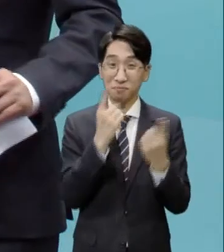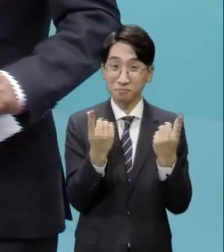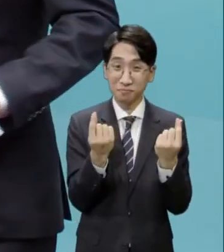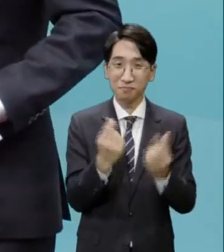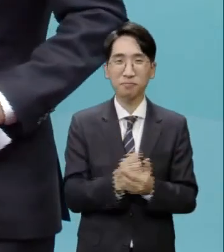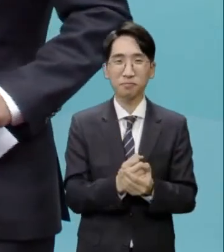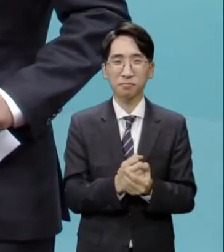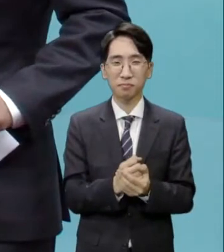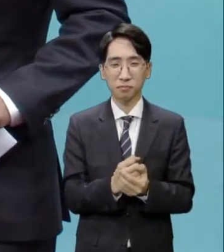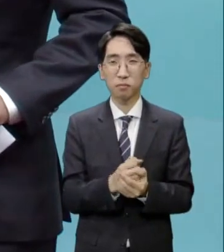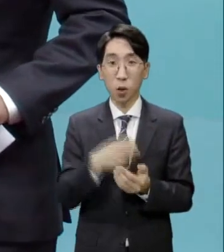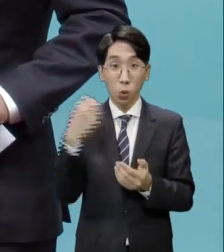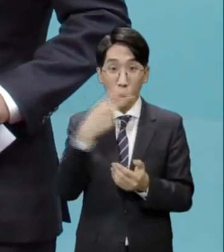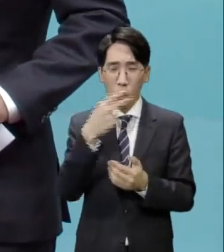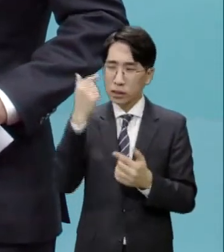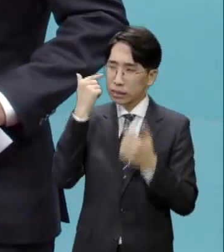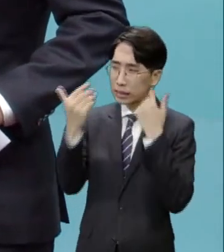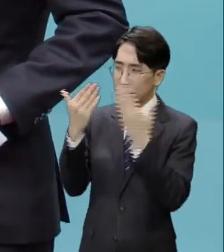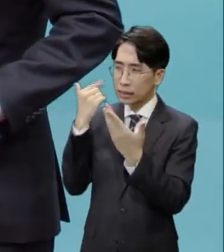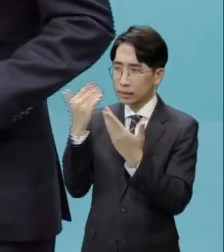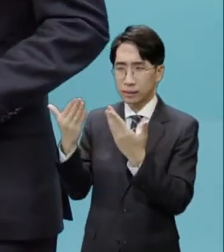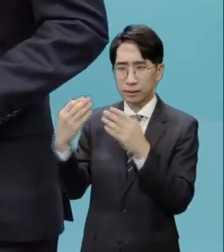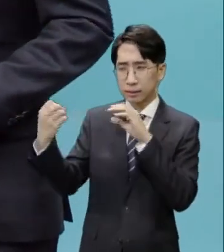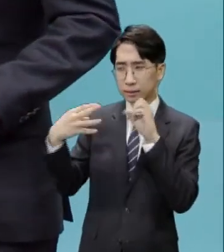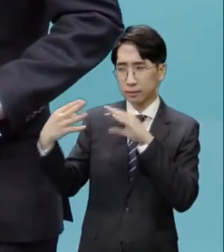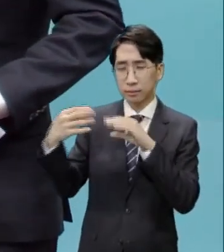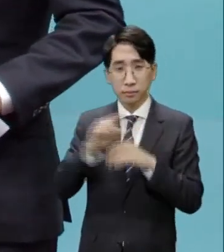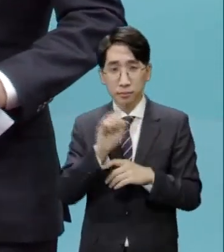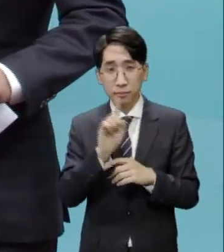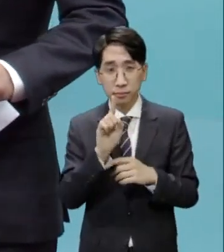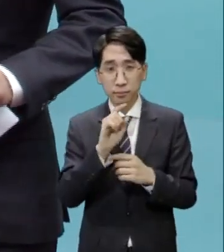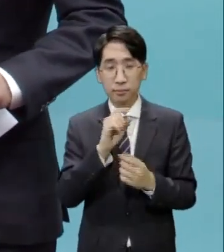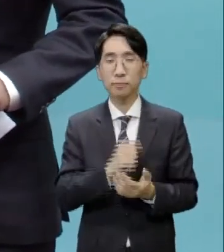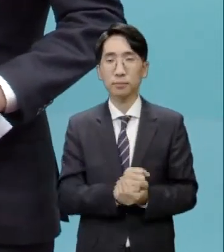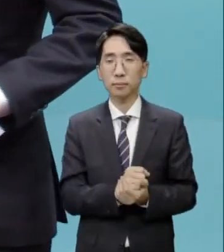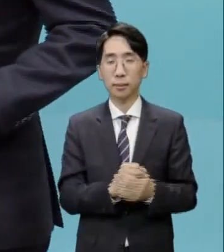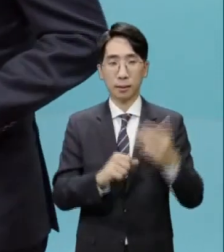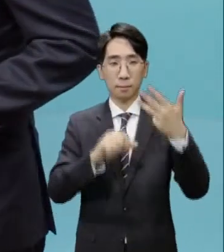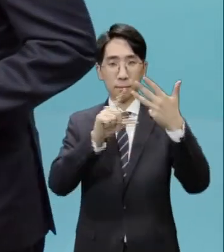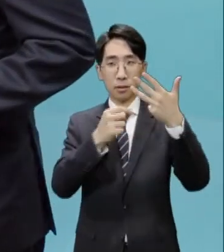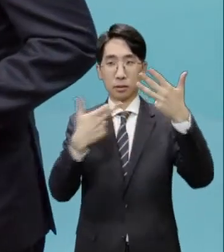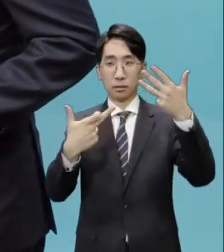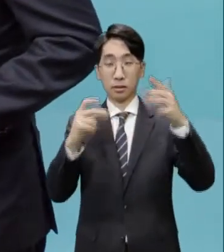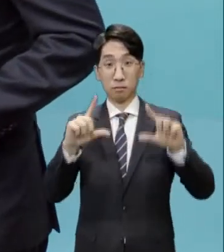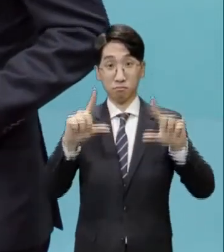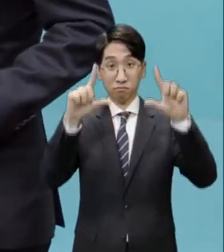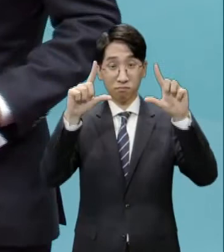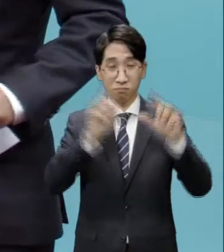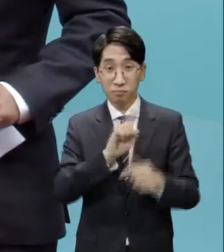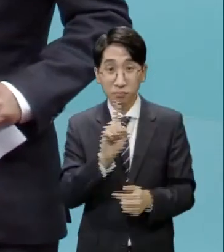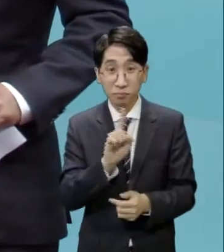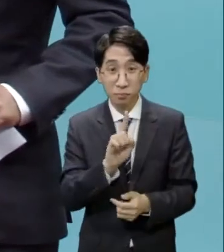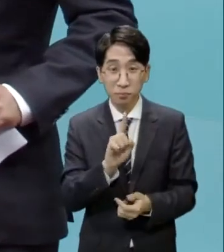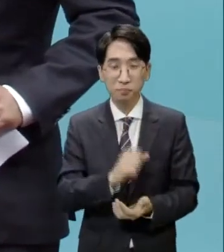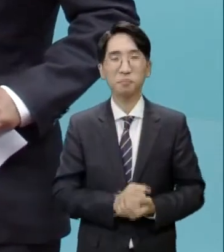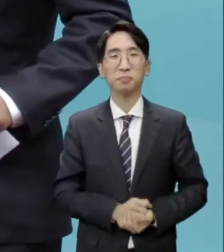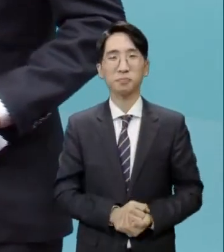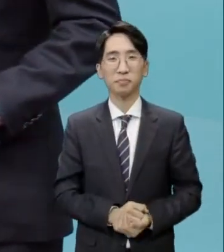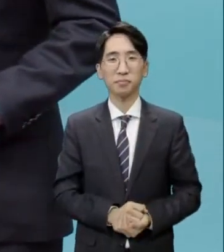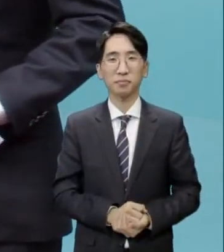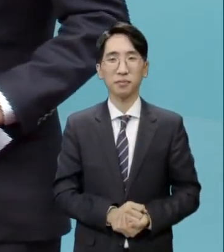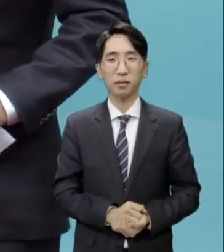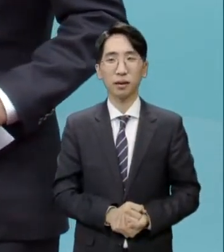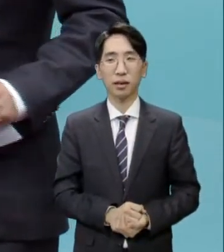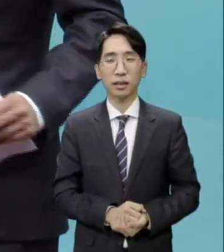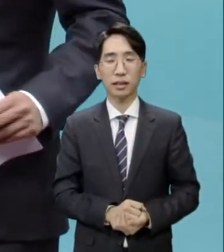자 대정부질문 소식 한 가지 더 전에 드리죠 올해 8월 17일 무슨 날인지 다들 아시나요